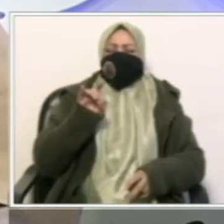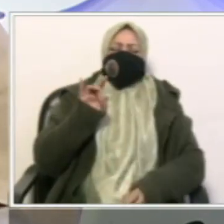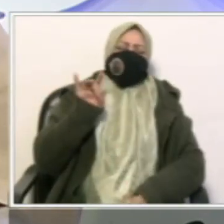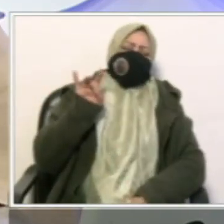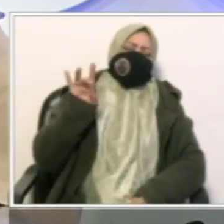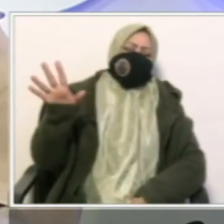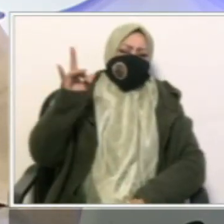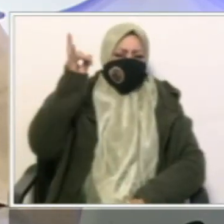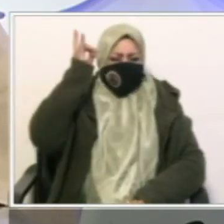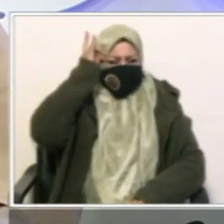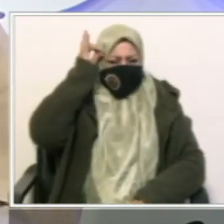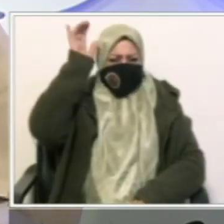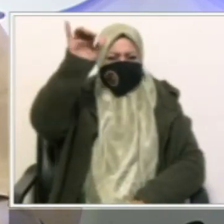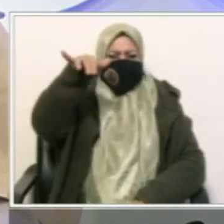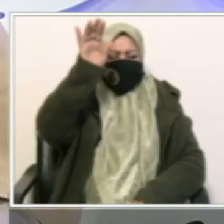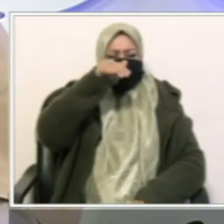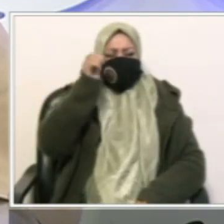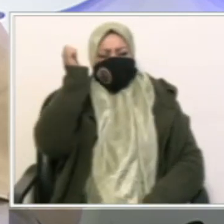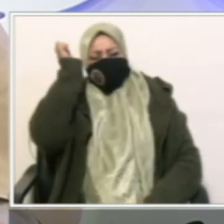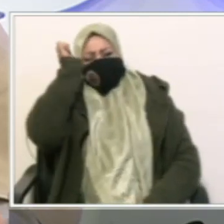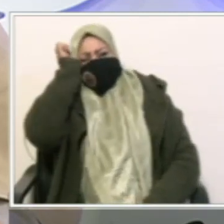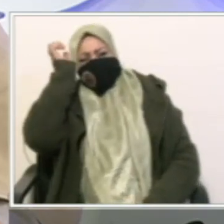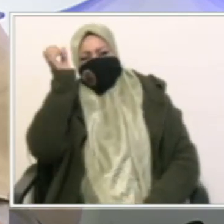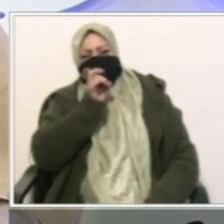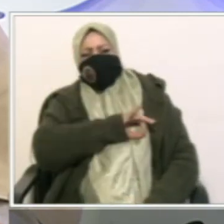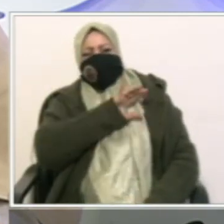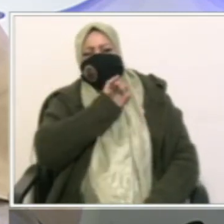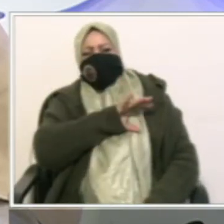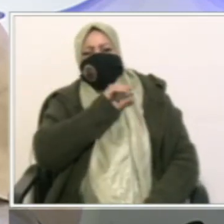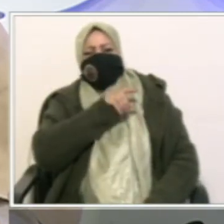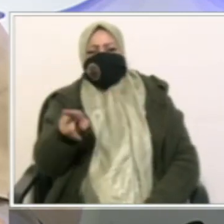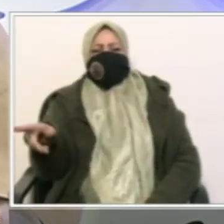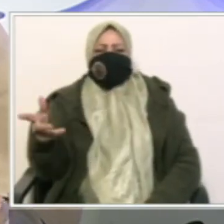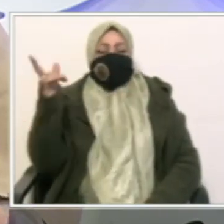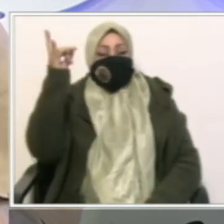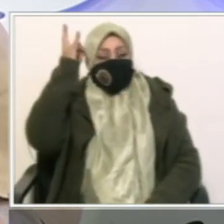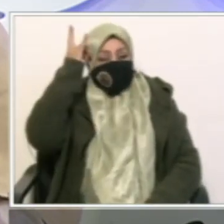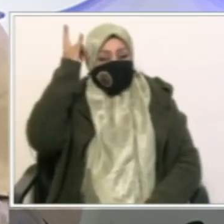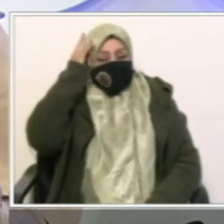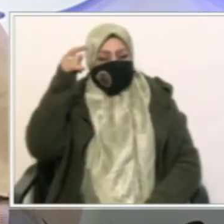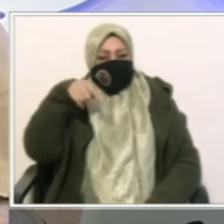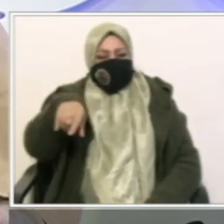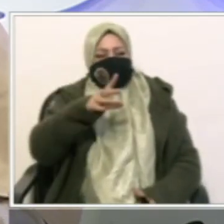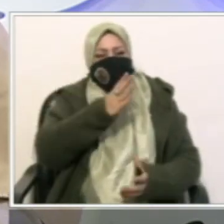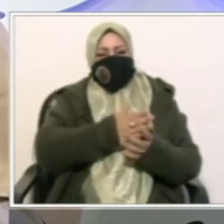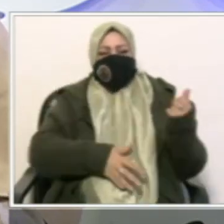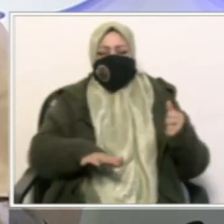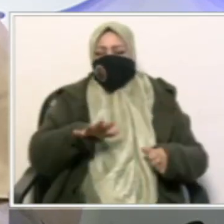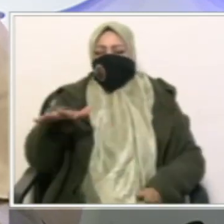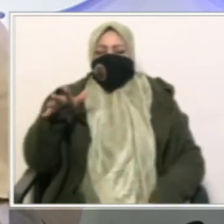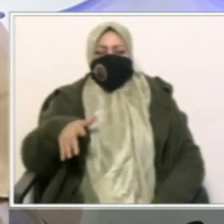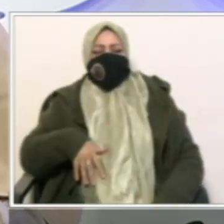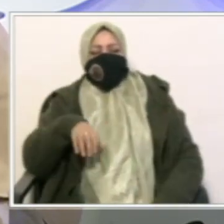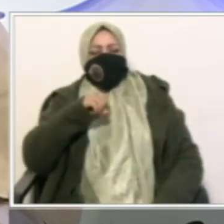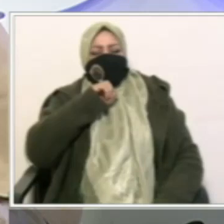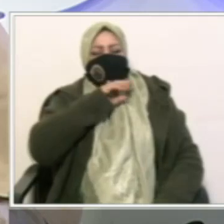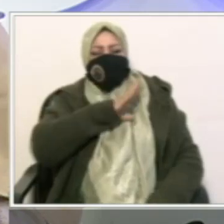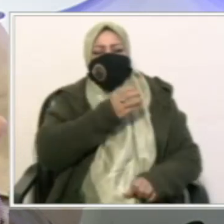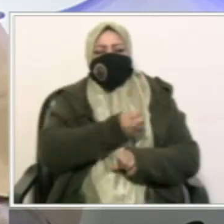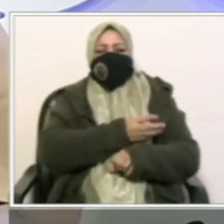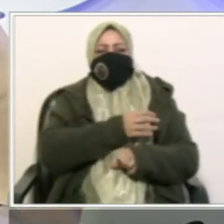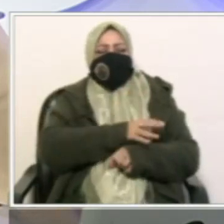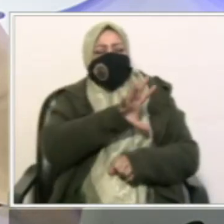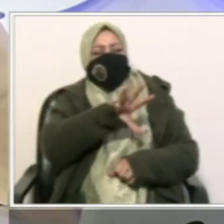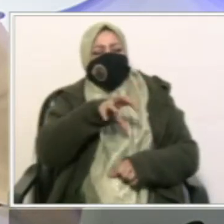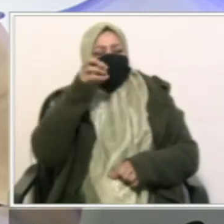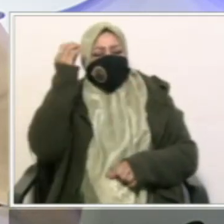قدما على قدم وهو فرحان بمثل هذه المواقع التي دخلت بيوت